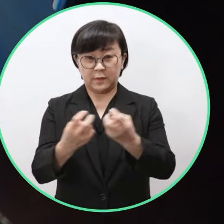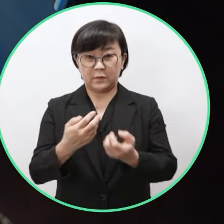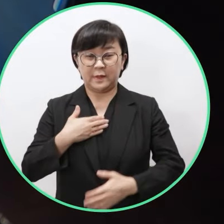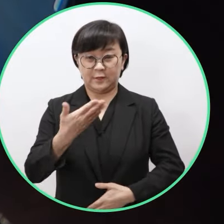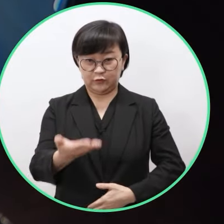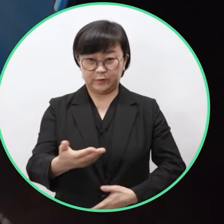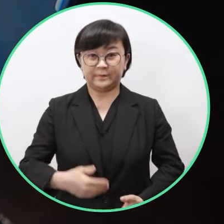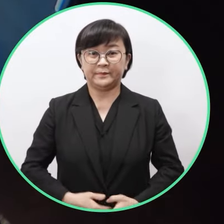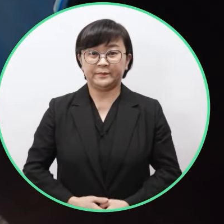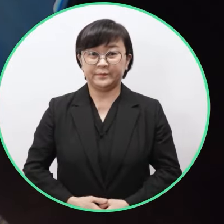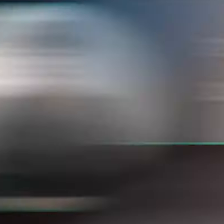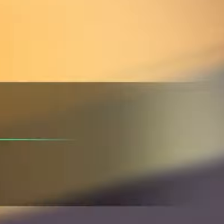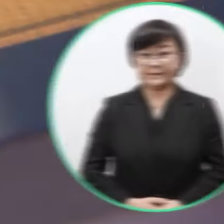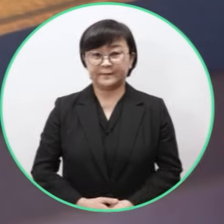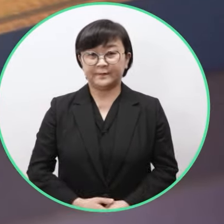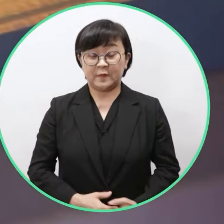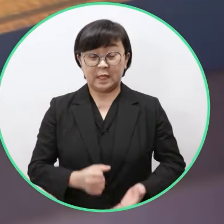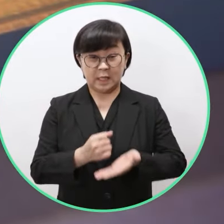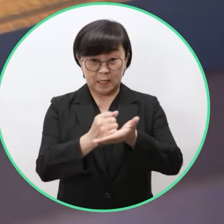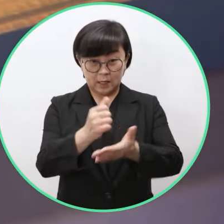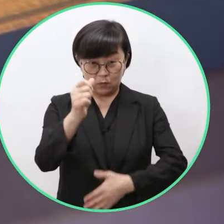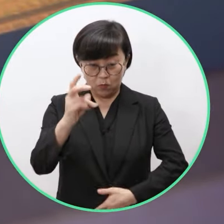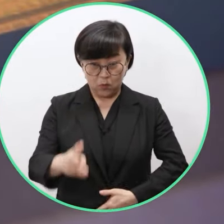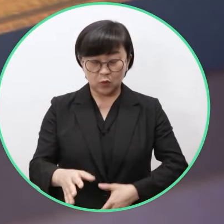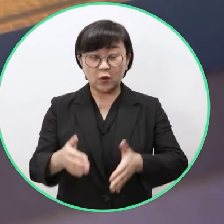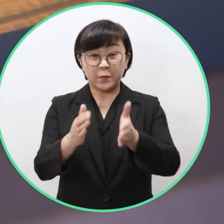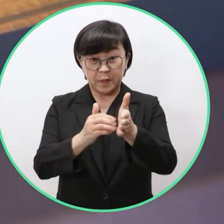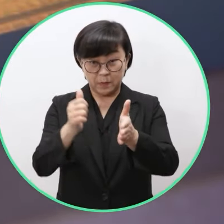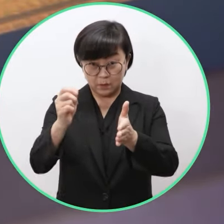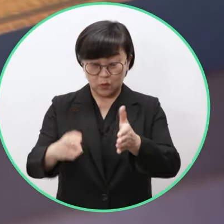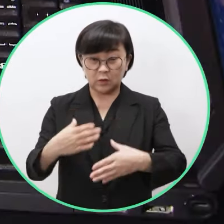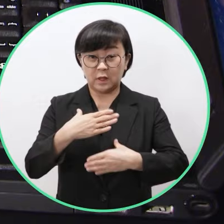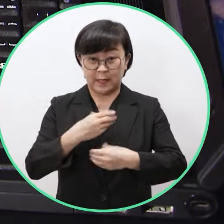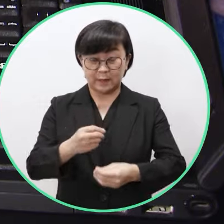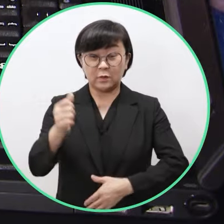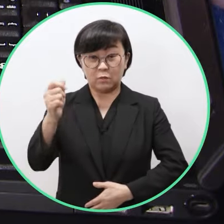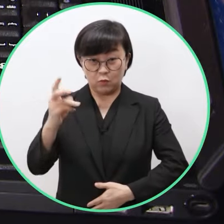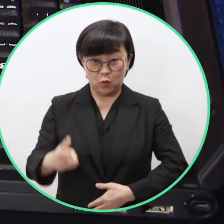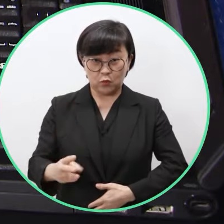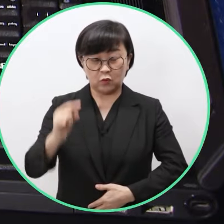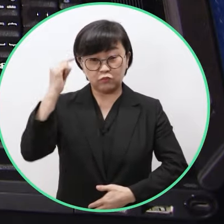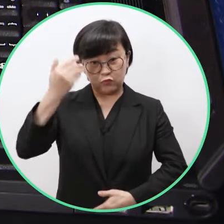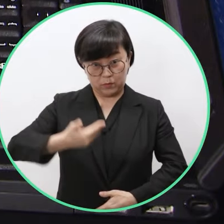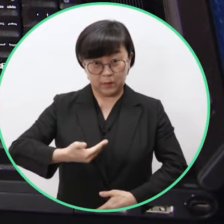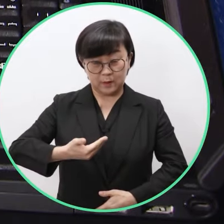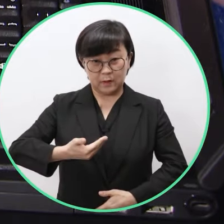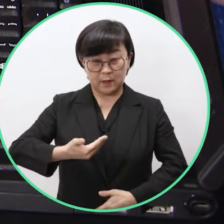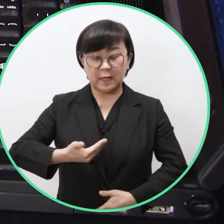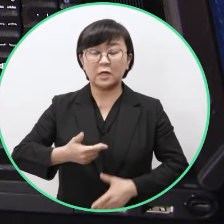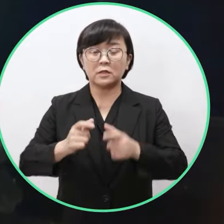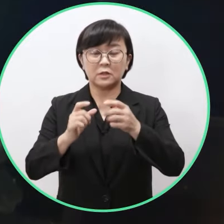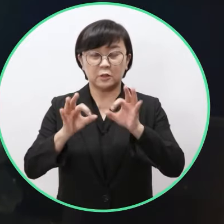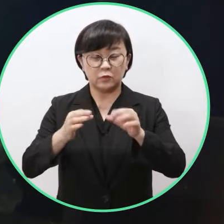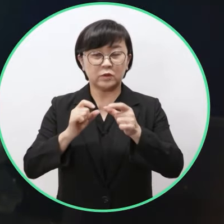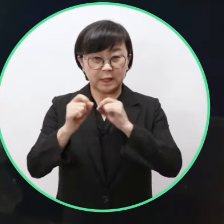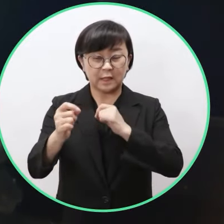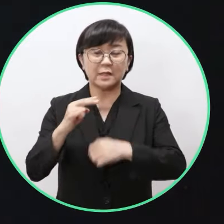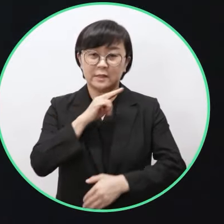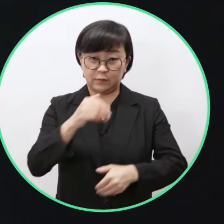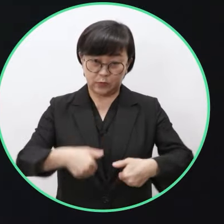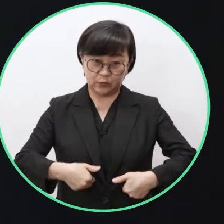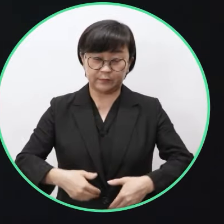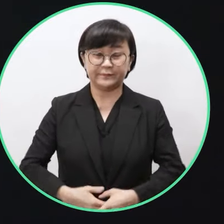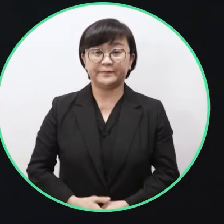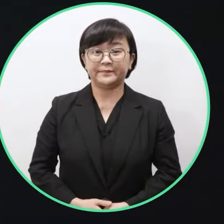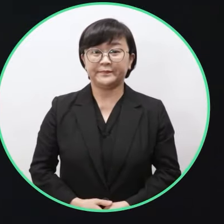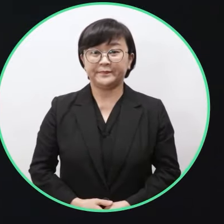금융사기 예방 요령 알려드립니다. 계좌번호, 비밀번호, 보안카드 번호 등을 요구받을 경우